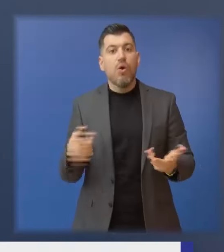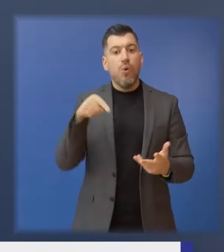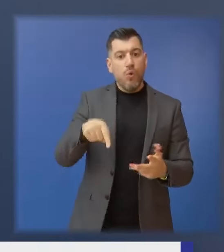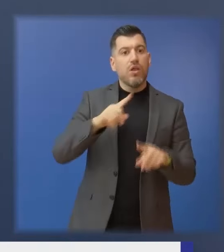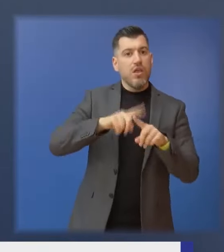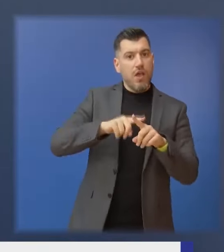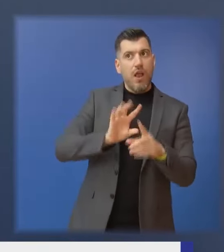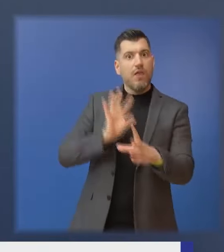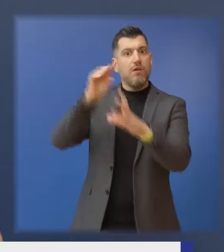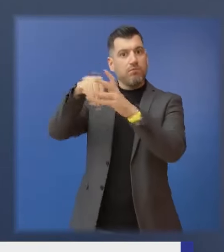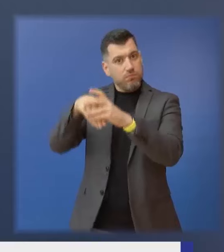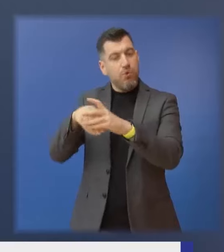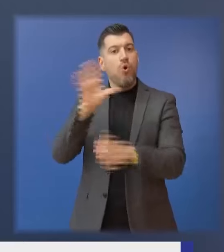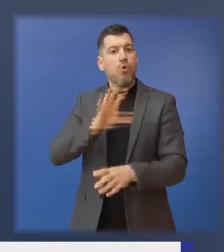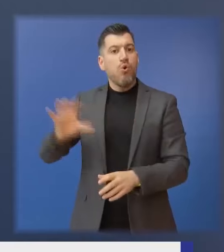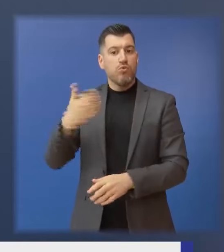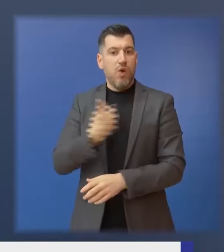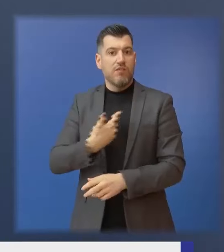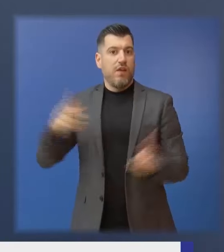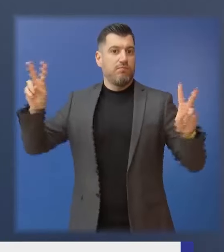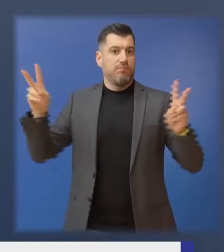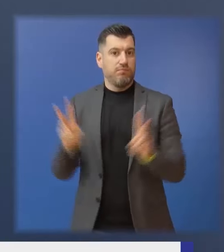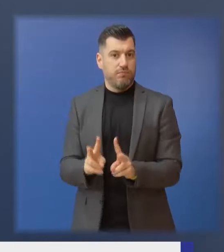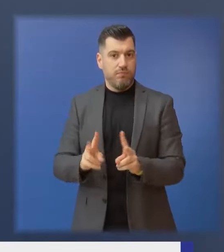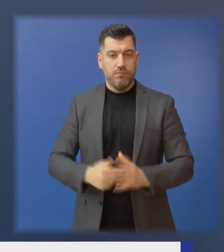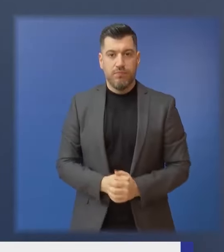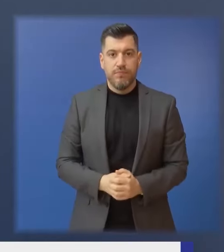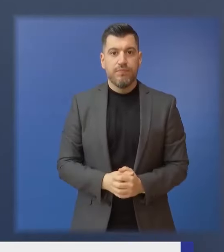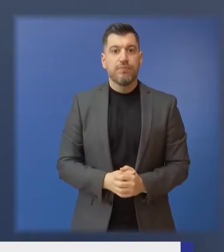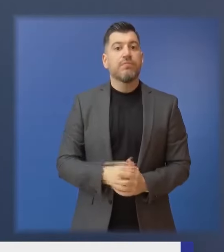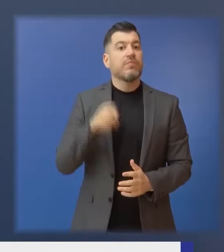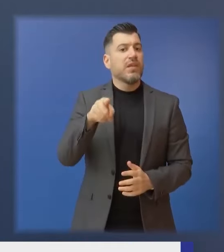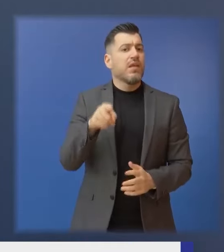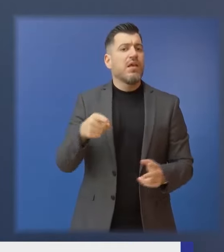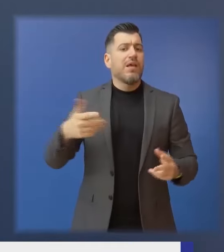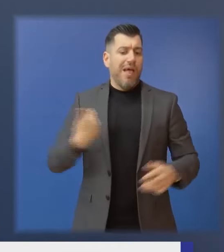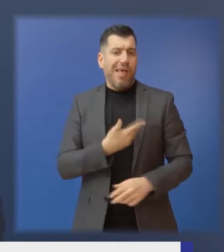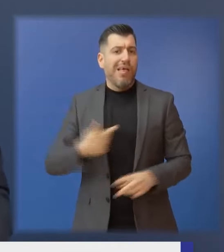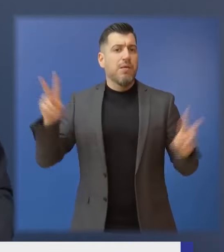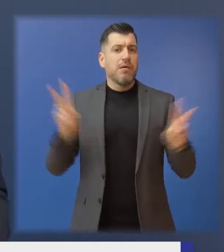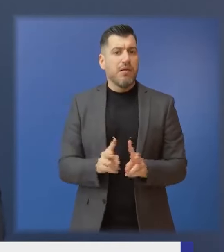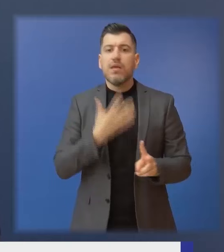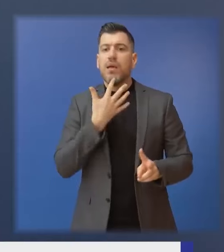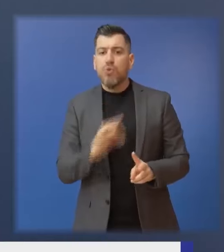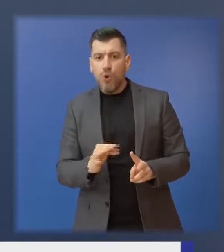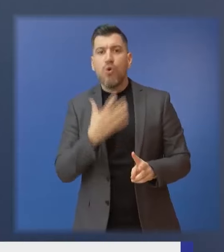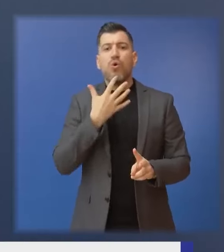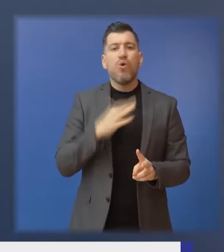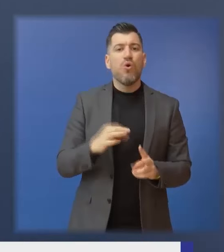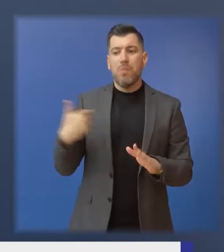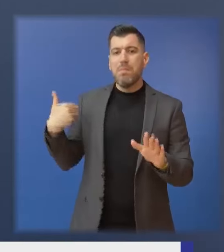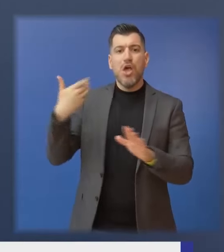οσα η μείωση σε ότι αφορά στην ελλάδα οφείλεται σε σημαντική μείωση της ανεργίας και στα μέτρα προστασίας των εισοδημάτων κατά τη διάρκεια της